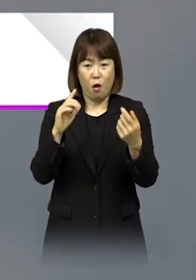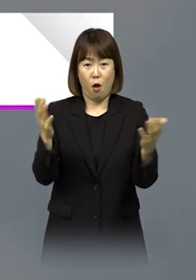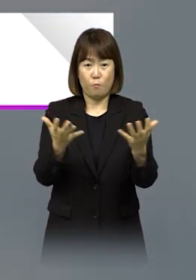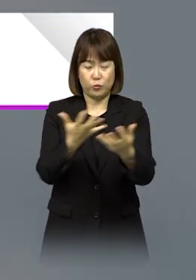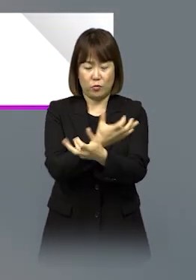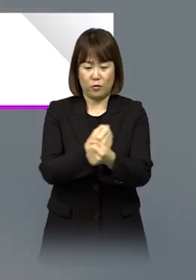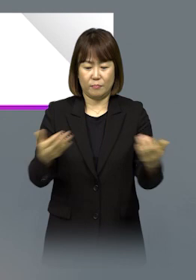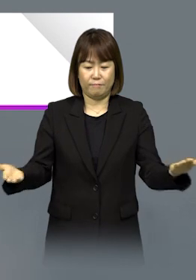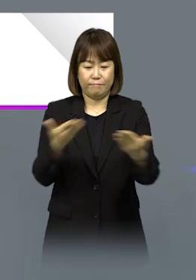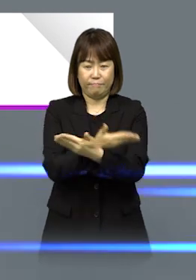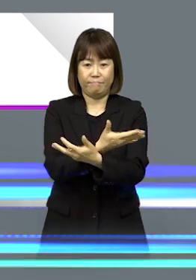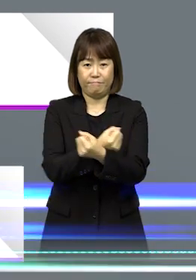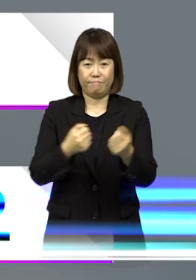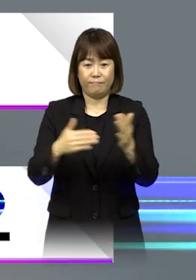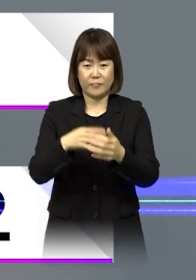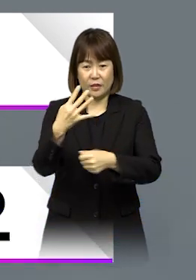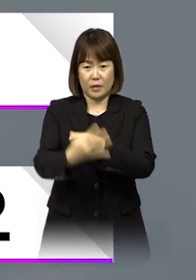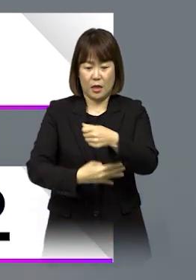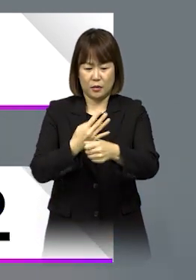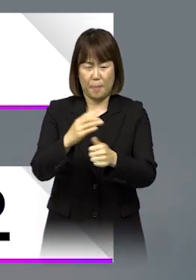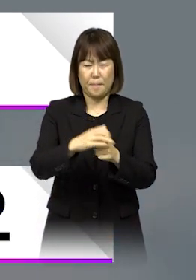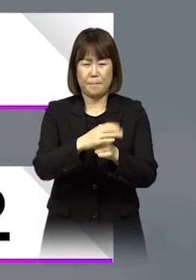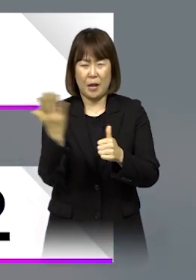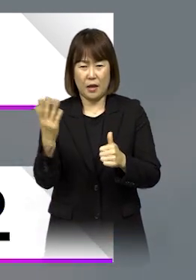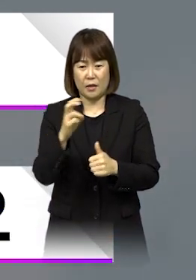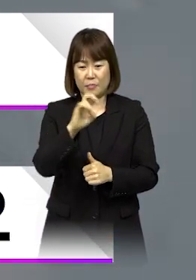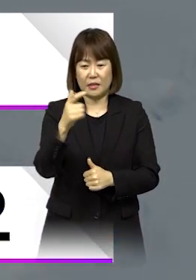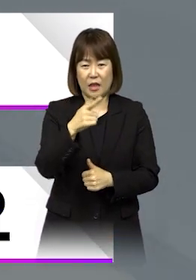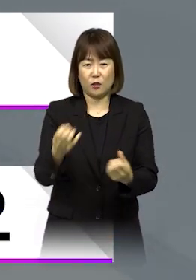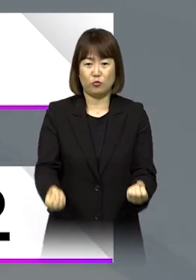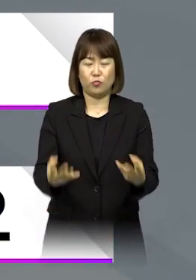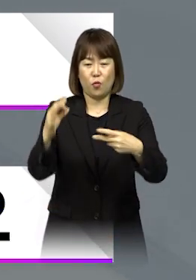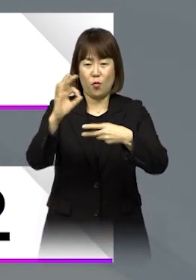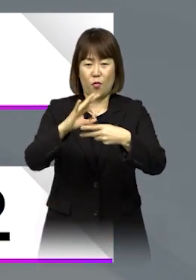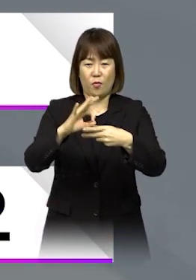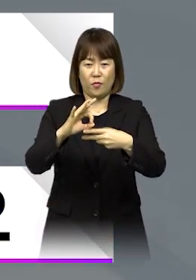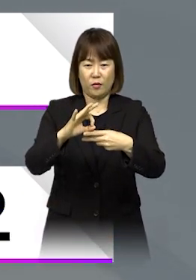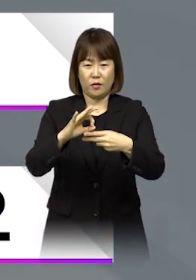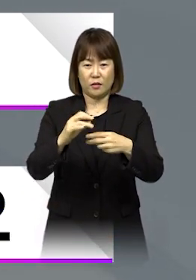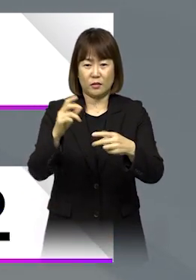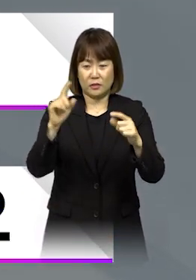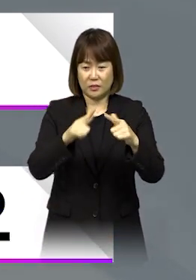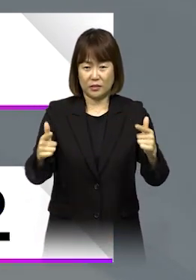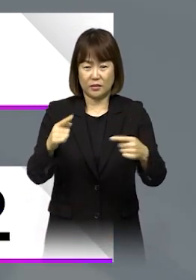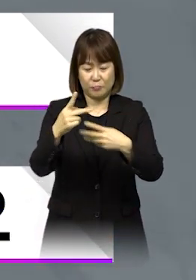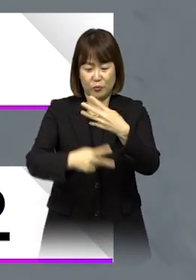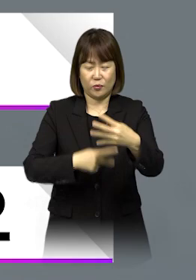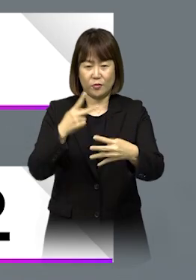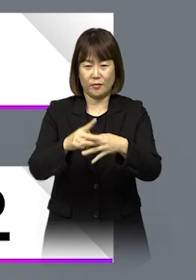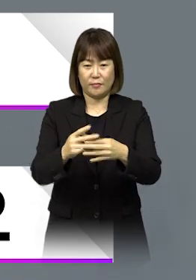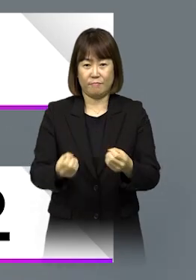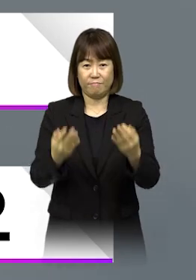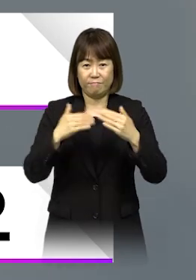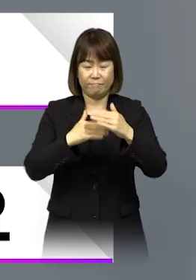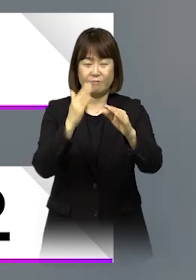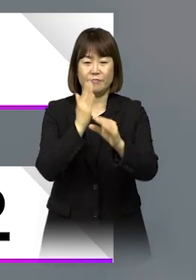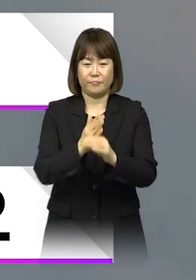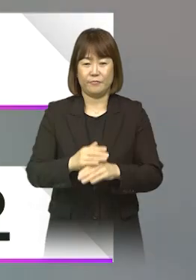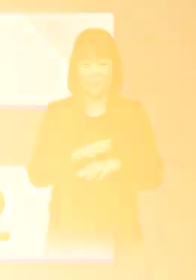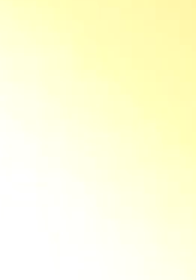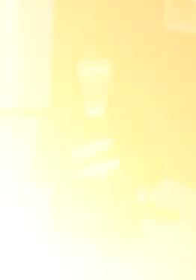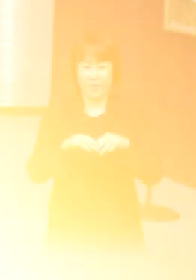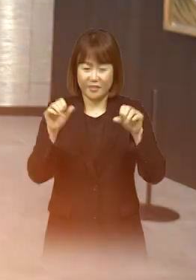업무협약을 체결했습니다 4년만에 개최되는 미나리 축제는 원동면 일원에서 다양한 프로그램으로 진행되고